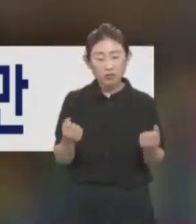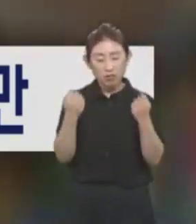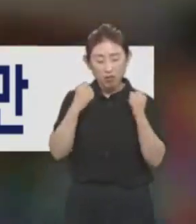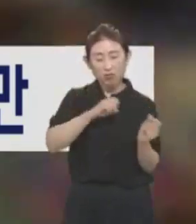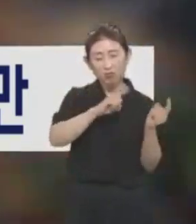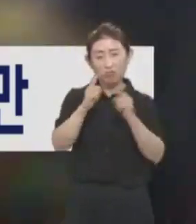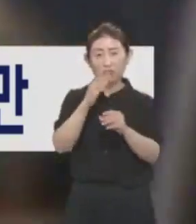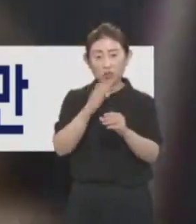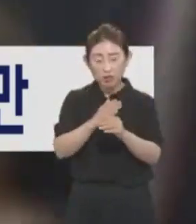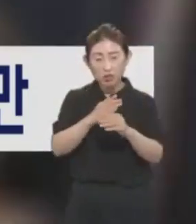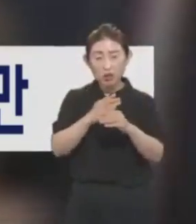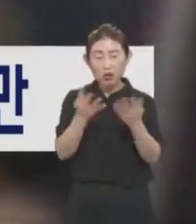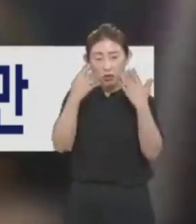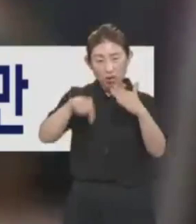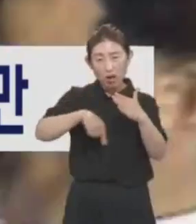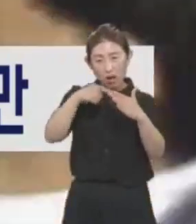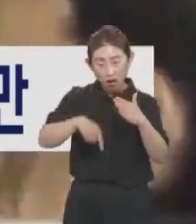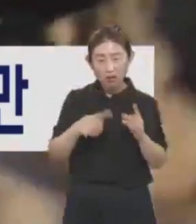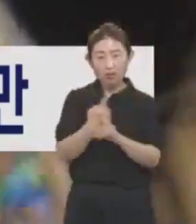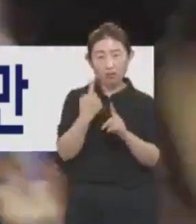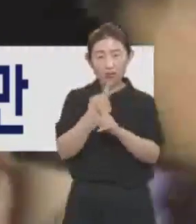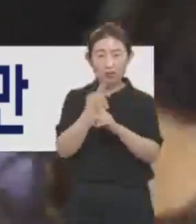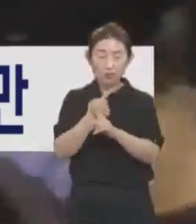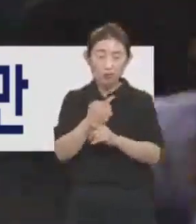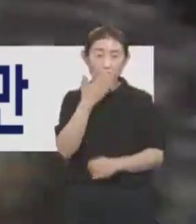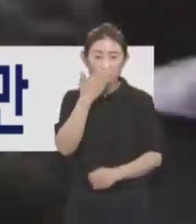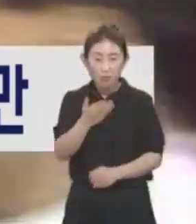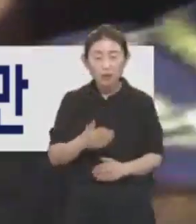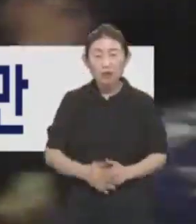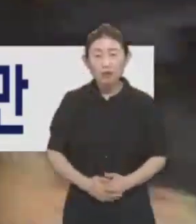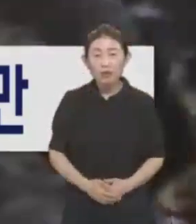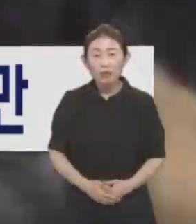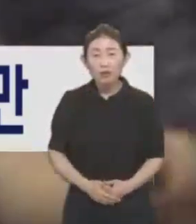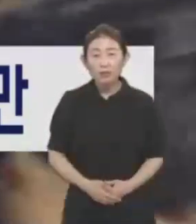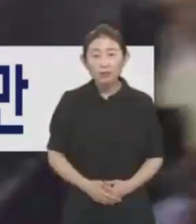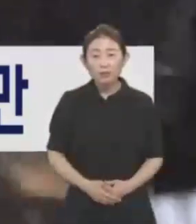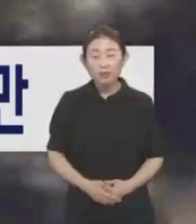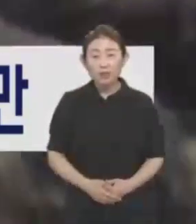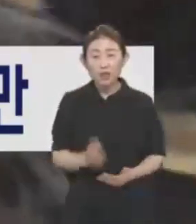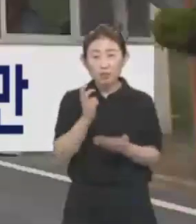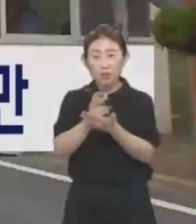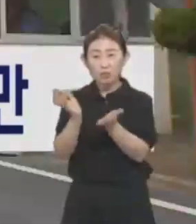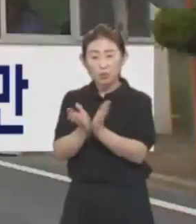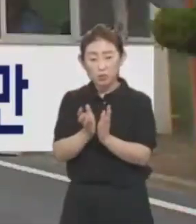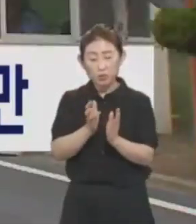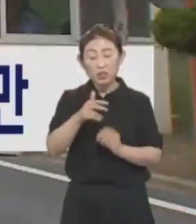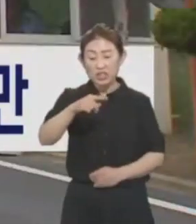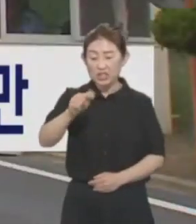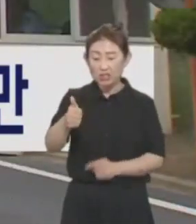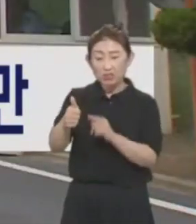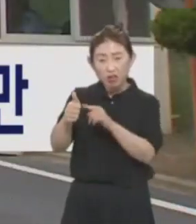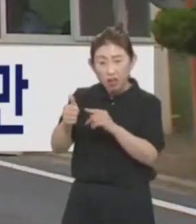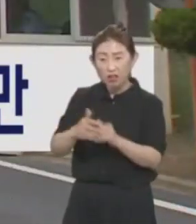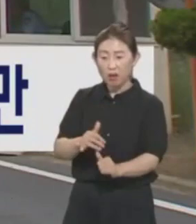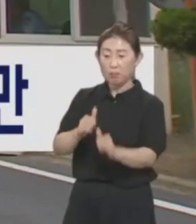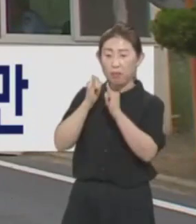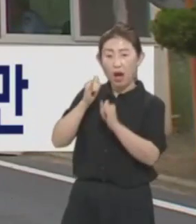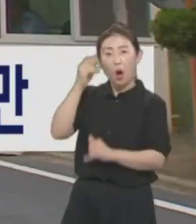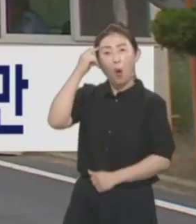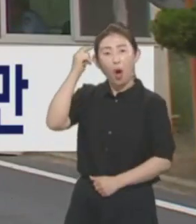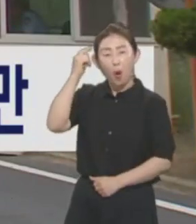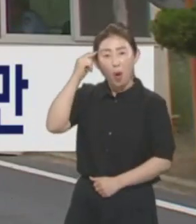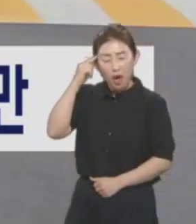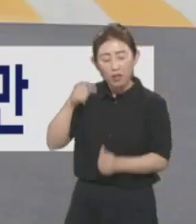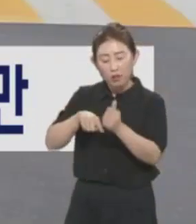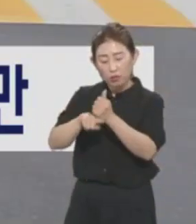양호하고 교도소 내에서 자체 치료가 가능한 수준으로 알려졌으며 법무부는 신창원을 상대로 극단 선택을 시도한